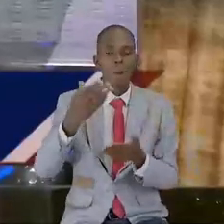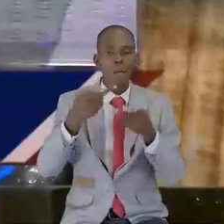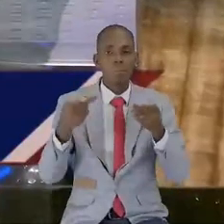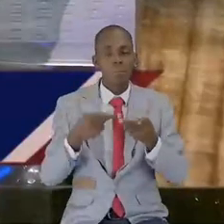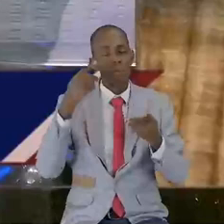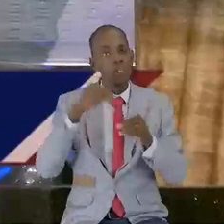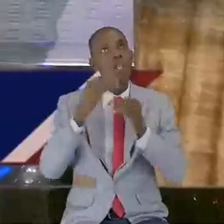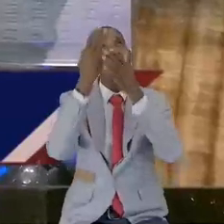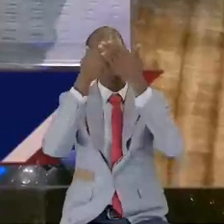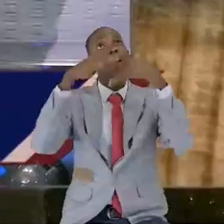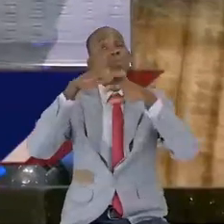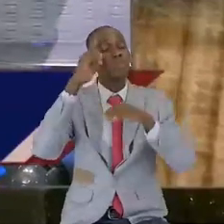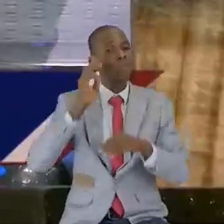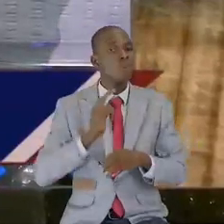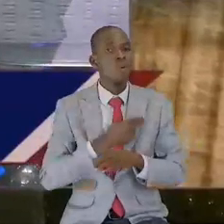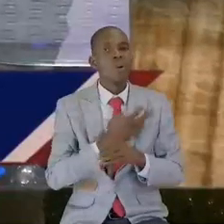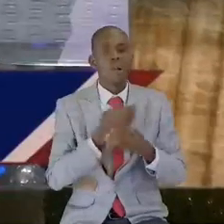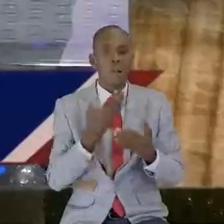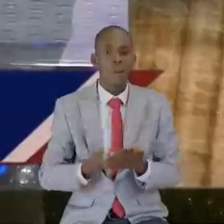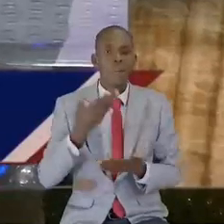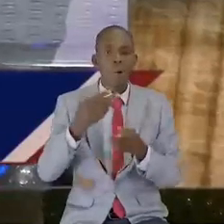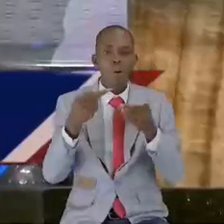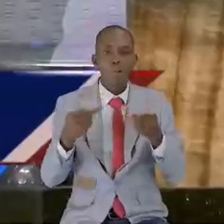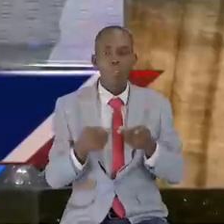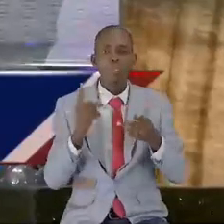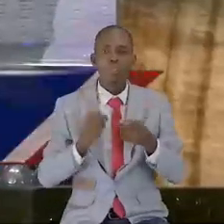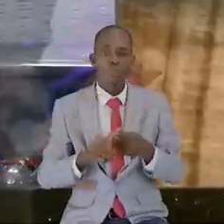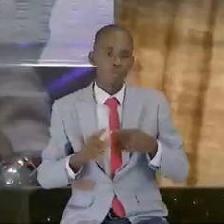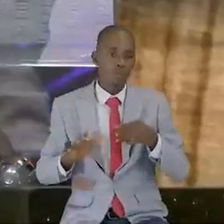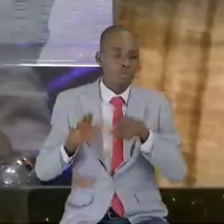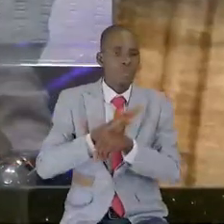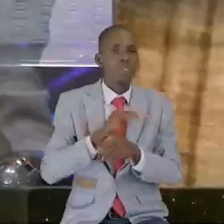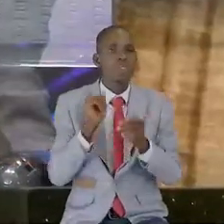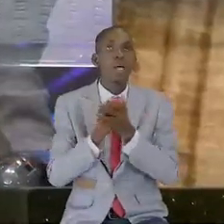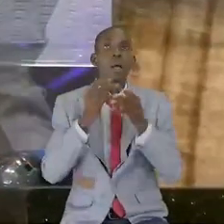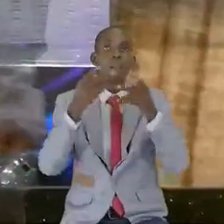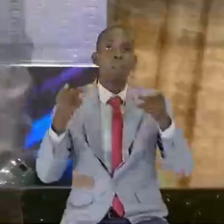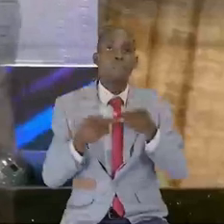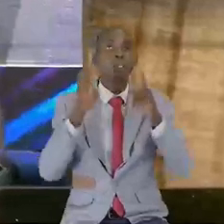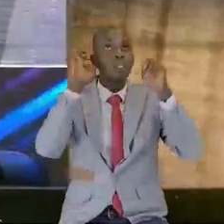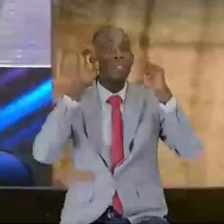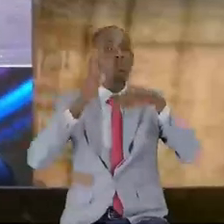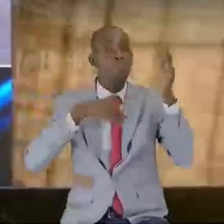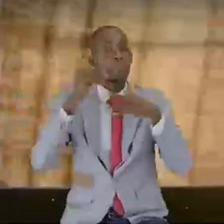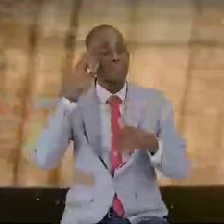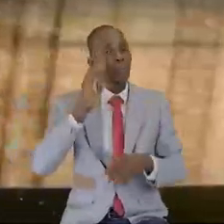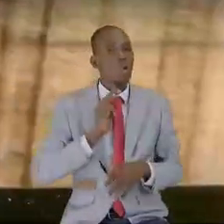au ciel pour nous. Et il nous a rachetés pour préparer ce lieu pour